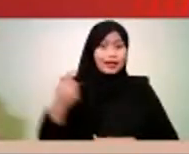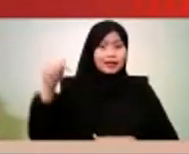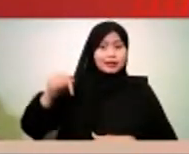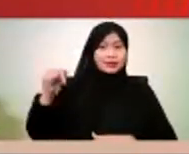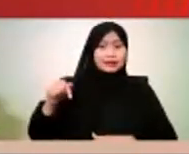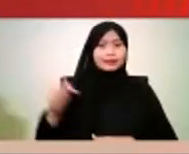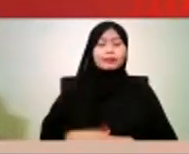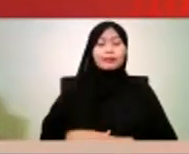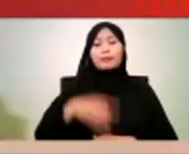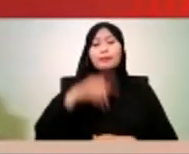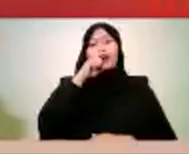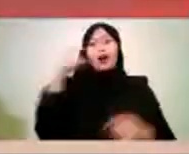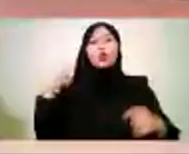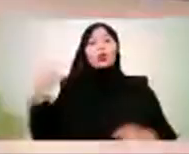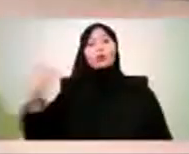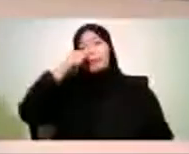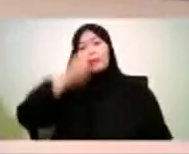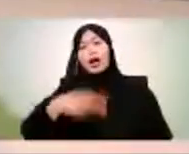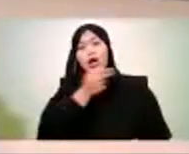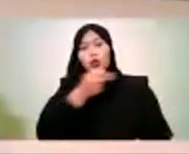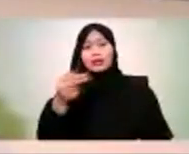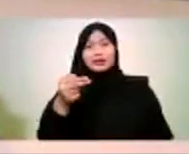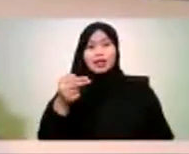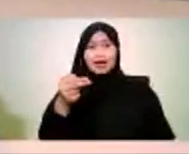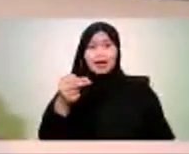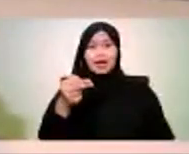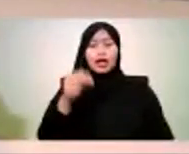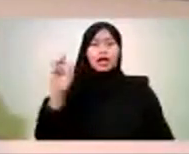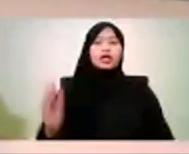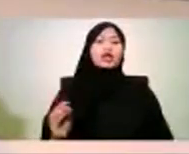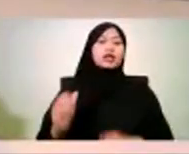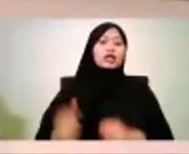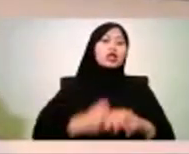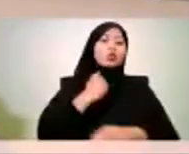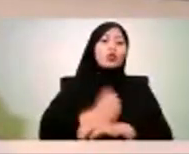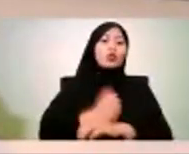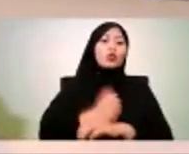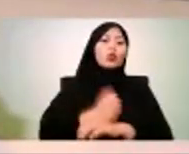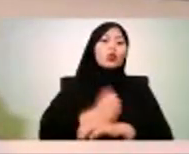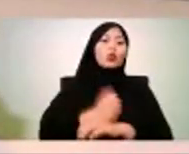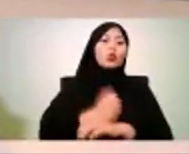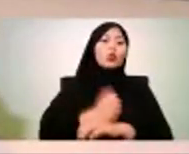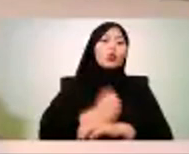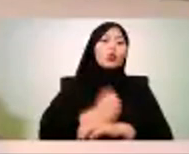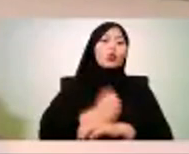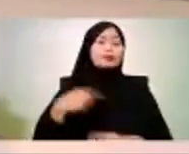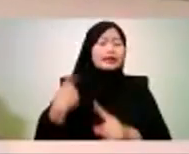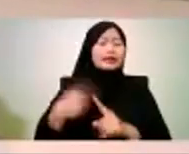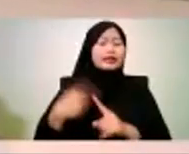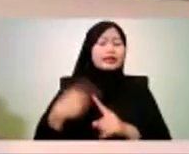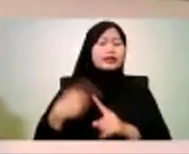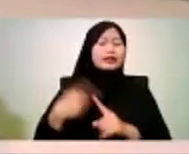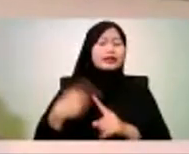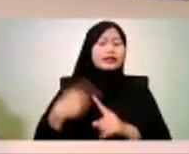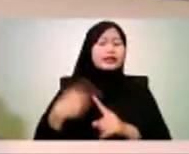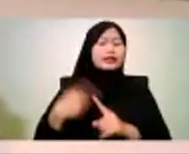Bapak Gubernur Bank Indonesia ketua kafegama sekaligus ketua issei yang terhormat